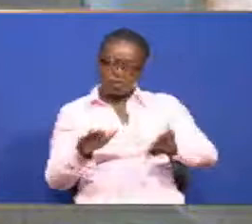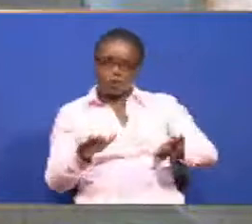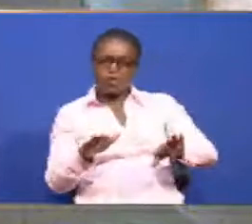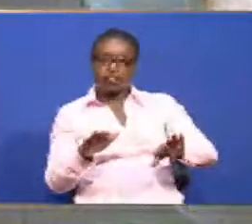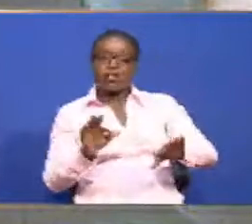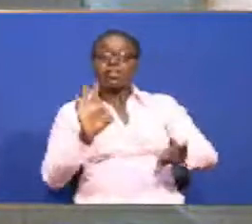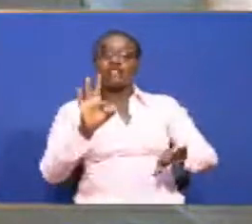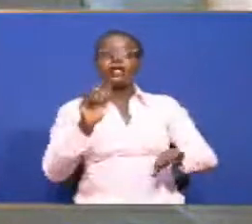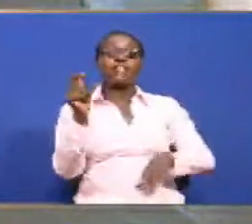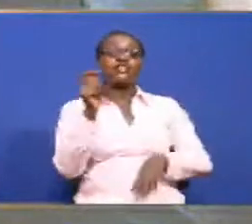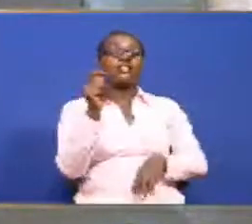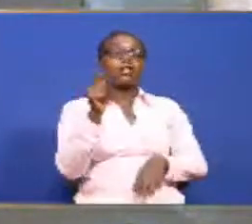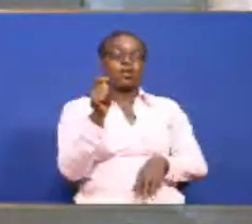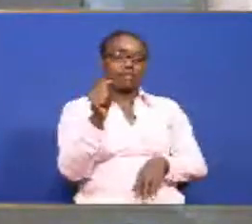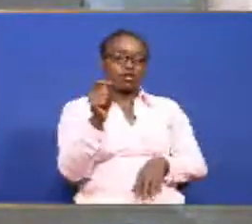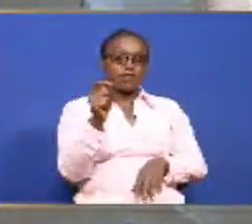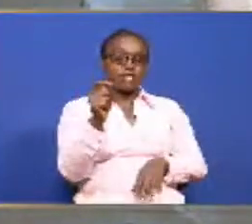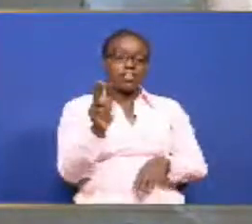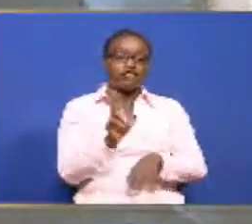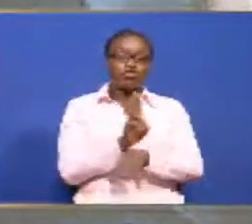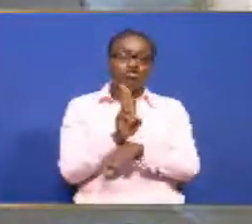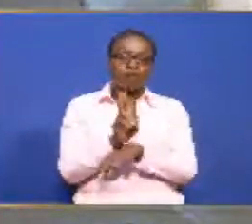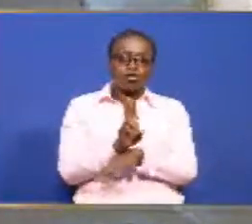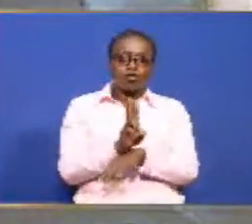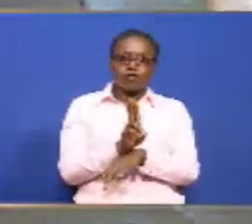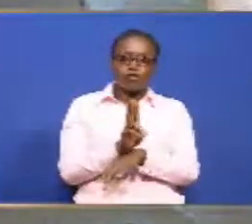trilioni 3 na ushezi zilizotumika mwaka